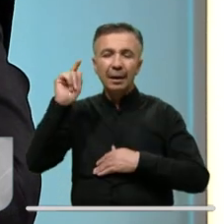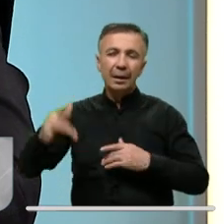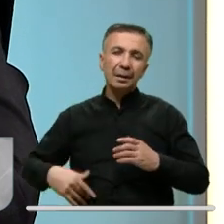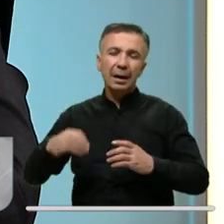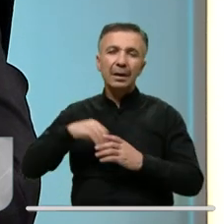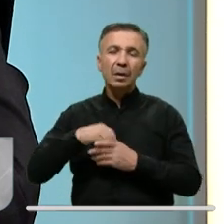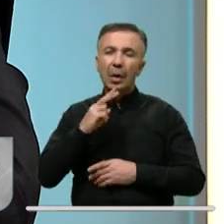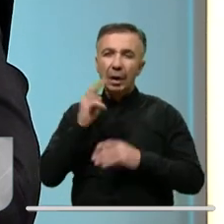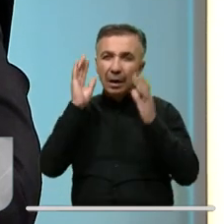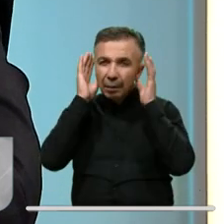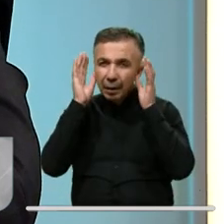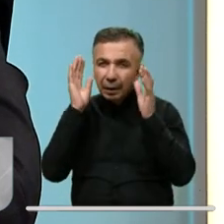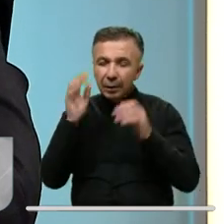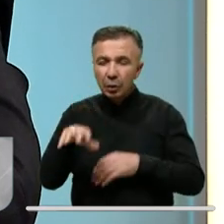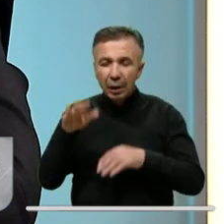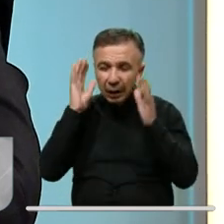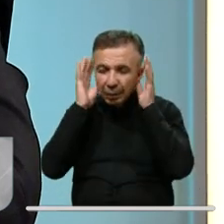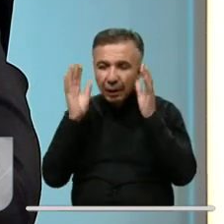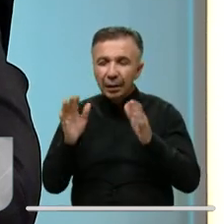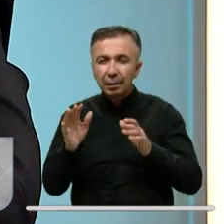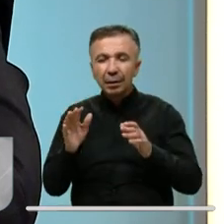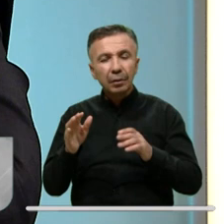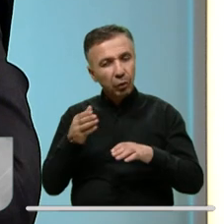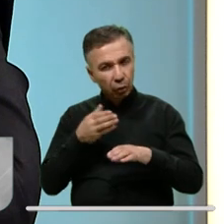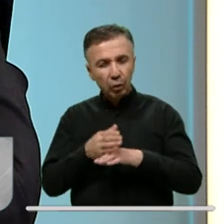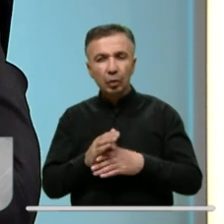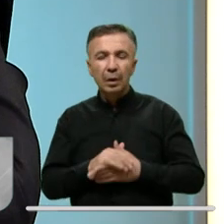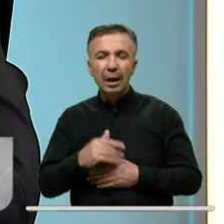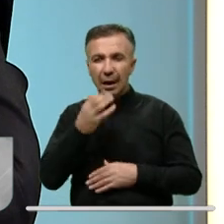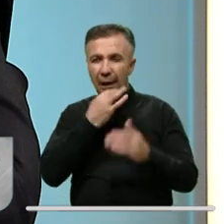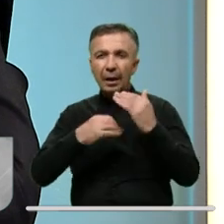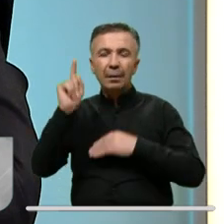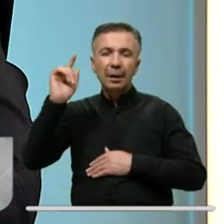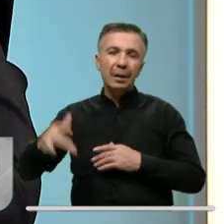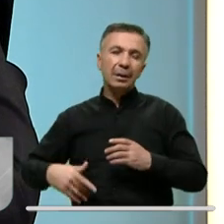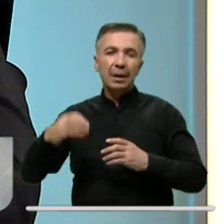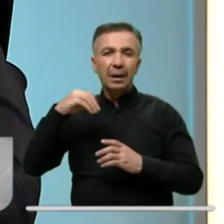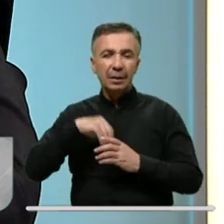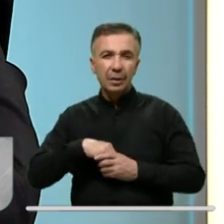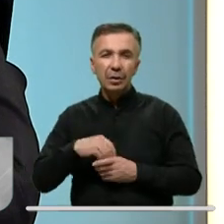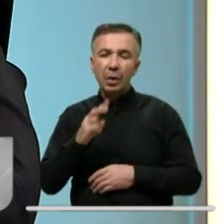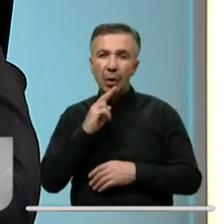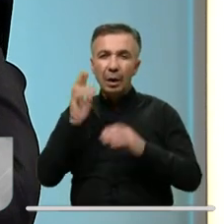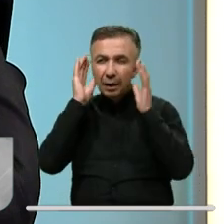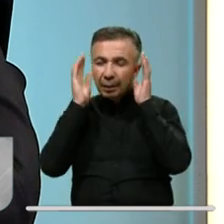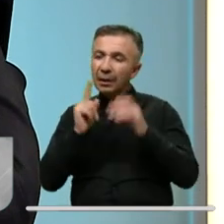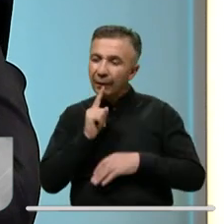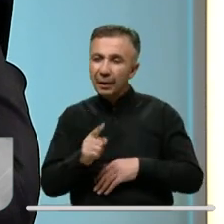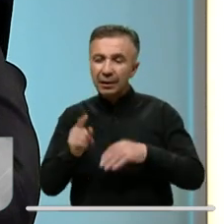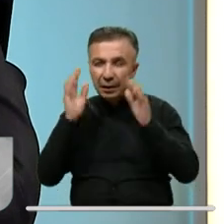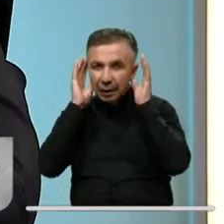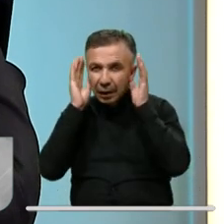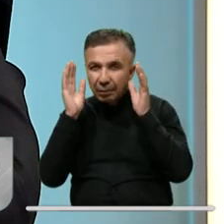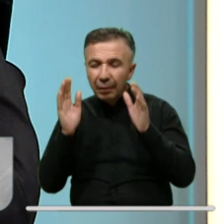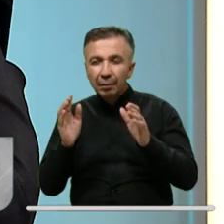namazının sünnetini dememiz de geçerlidir Niyet ettim Allah rızası için öğle namazının farzını